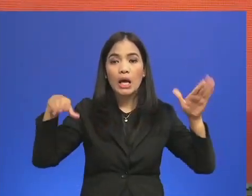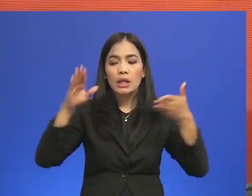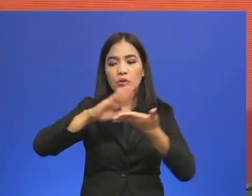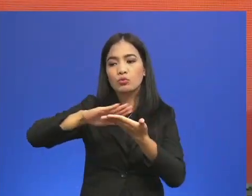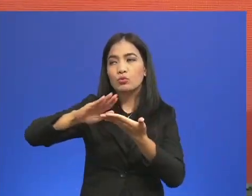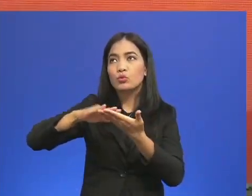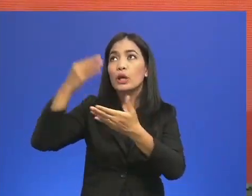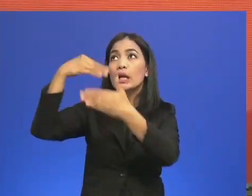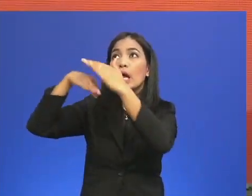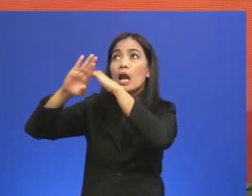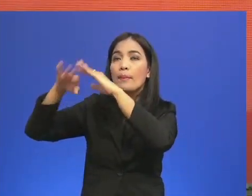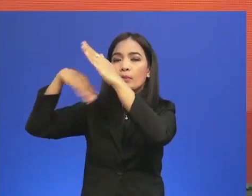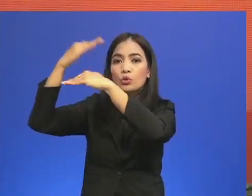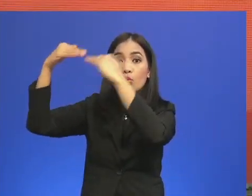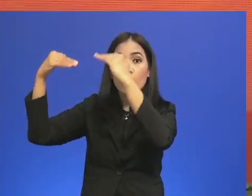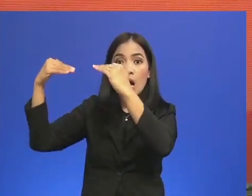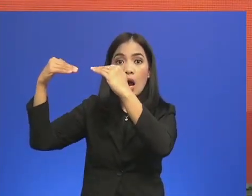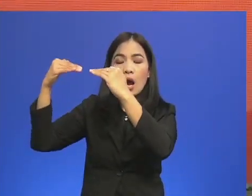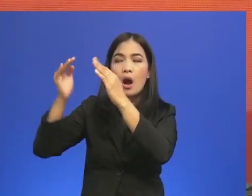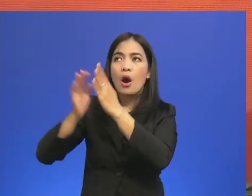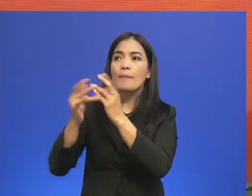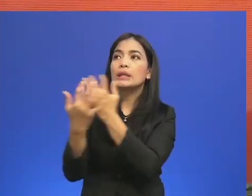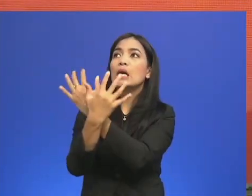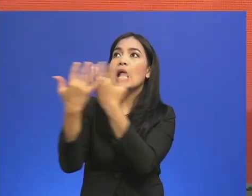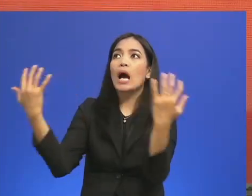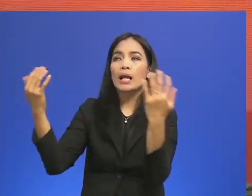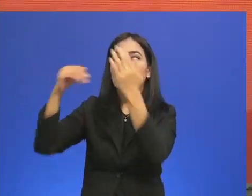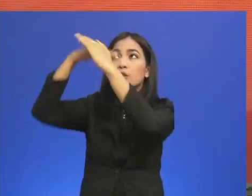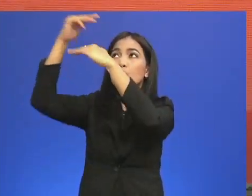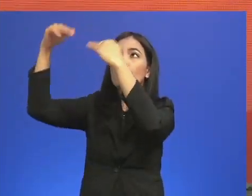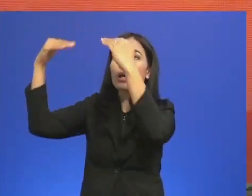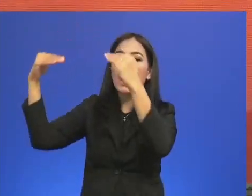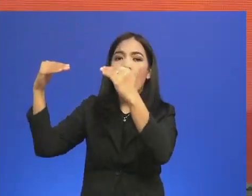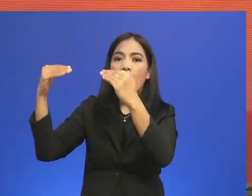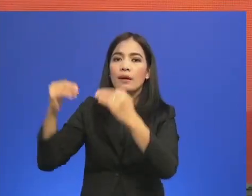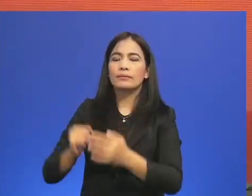surga, oleh para penghuni surga.